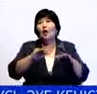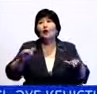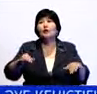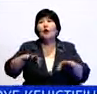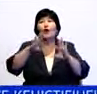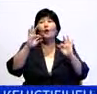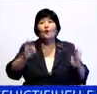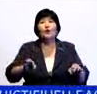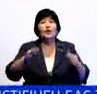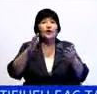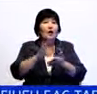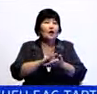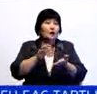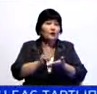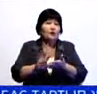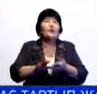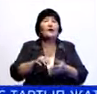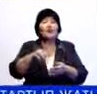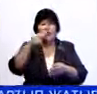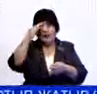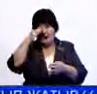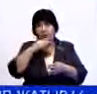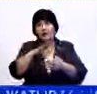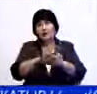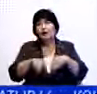өнер отын өшірмей, әке жолын жалғауға бейіл.